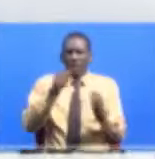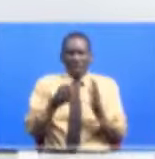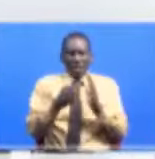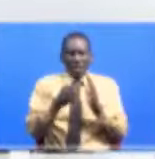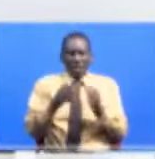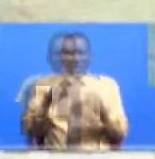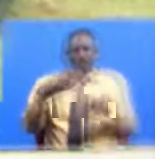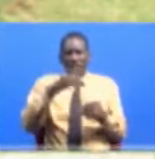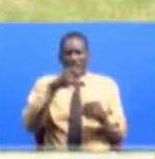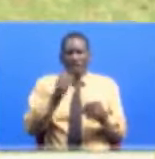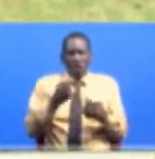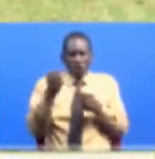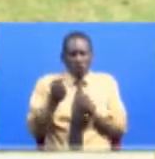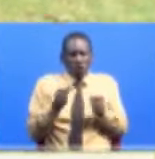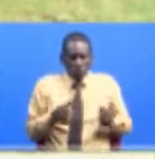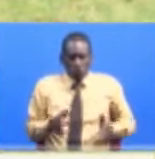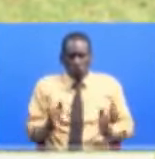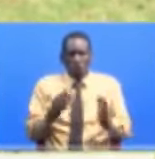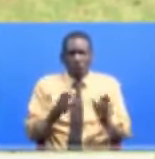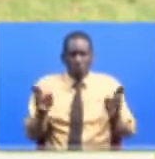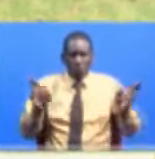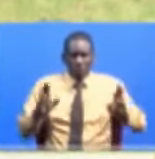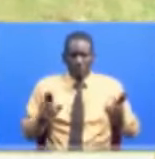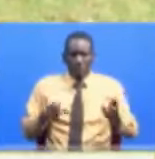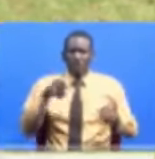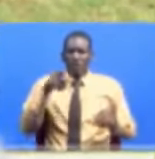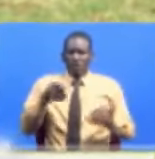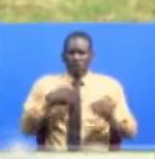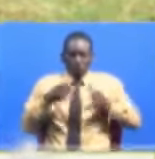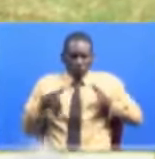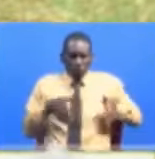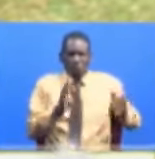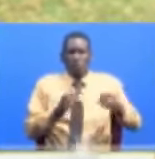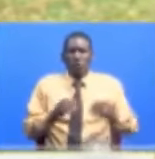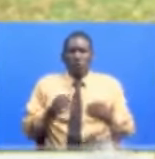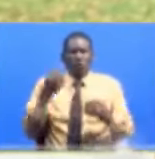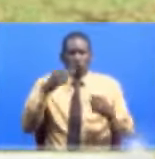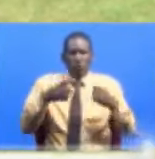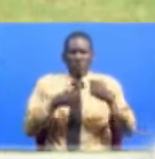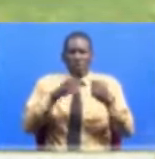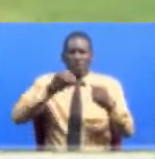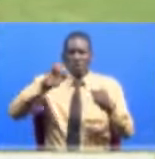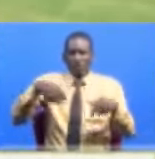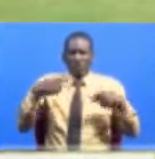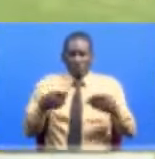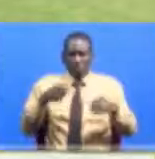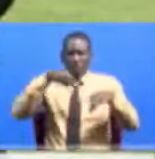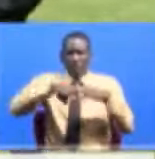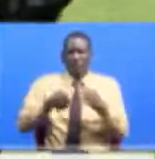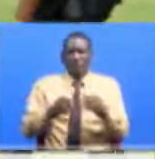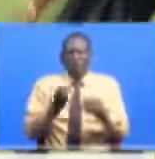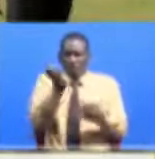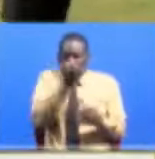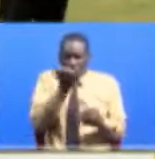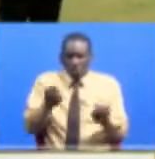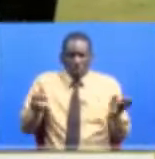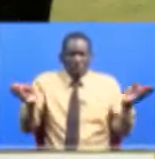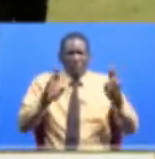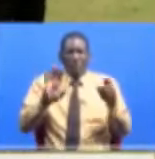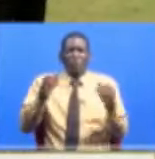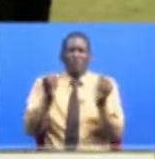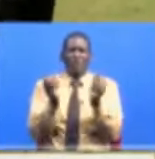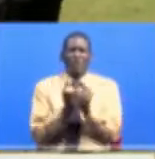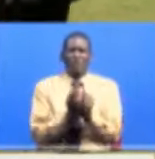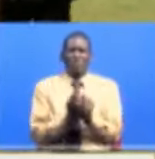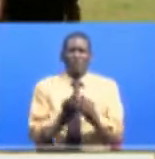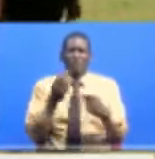ya Ng mjini Nairobi utakapokamilika utakuwa na nafasi Ya mashabiki uwanja huo unatarajiwa Kum wa kufikia disemba